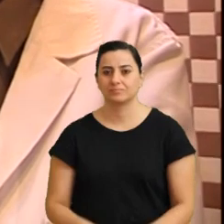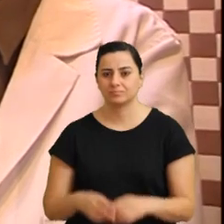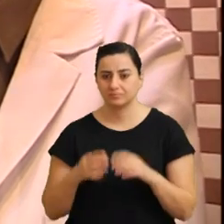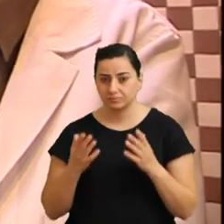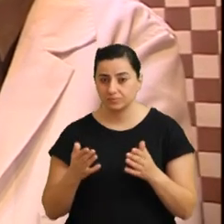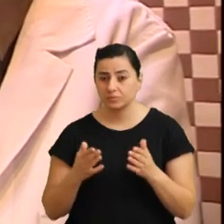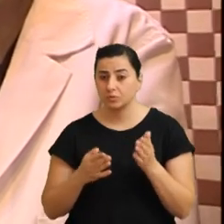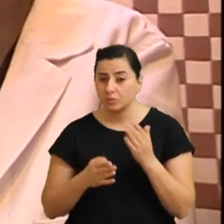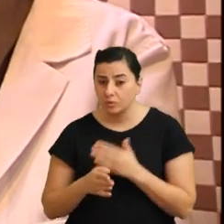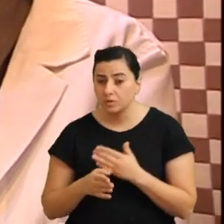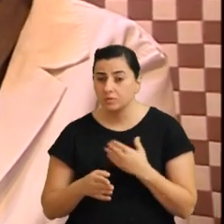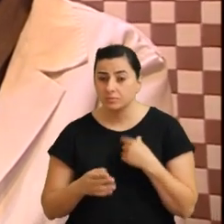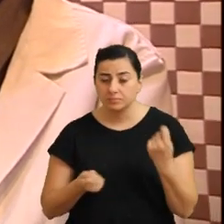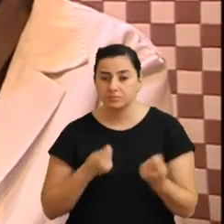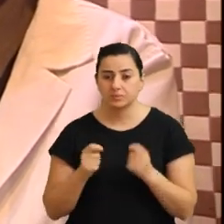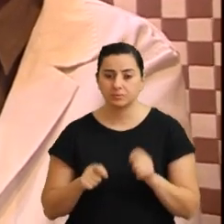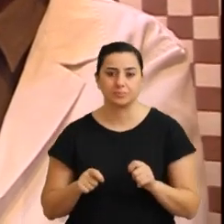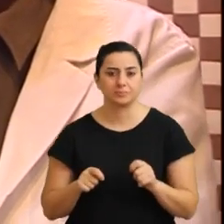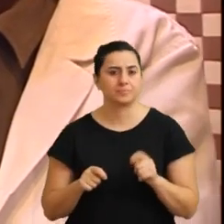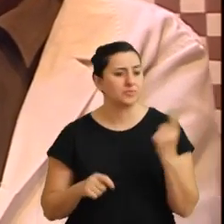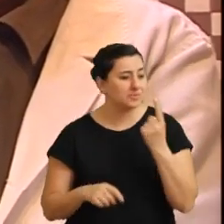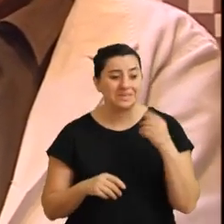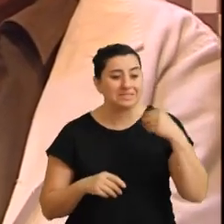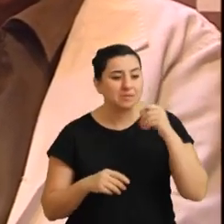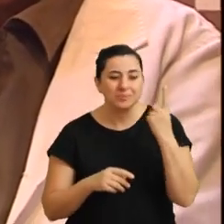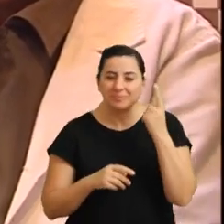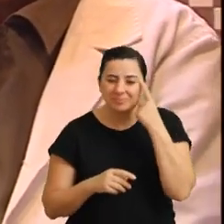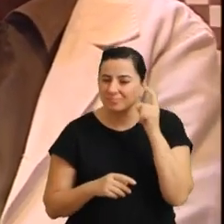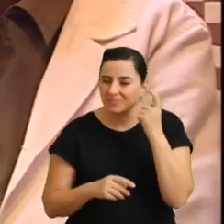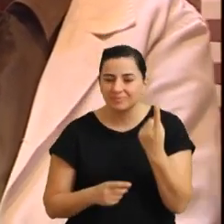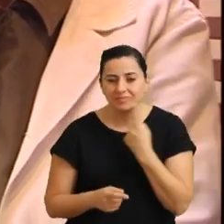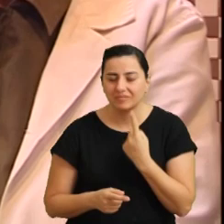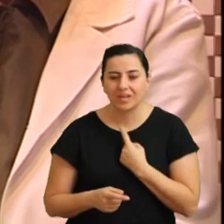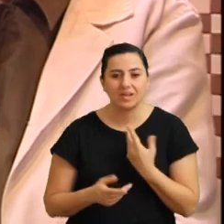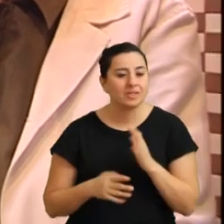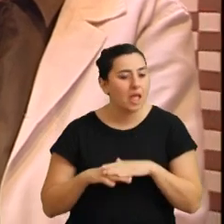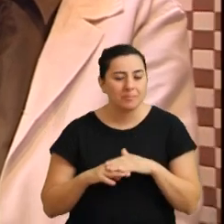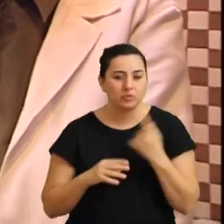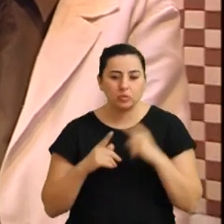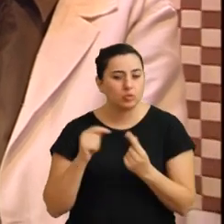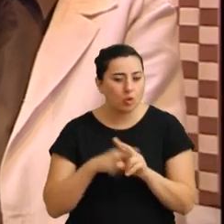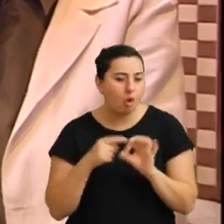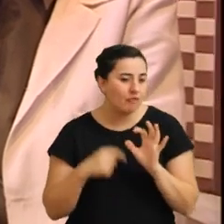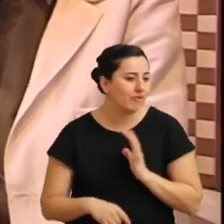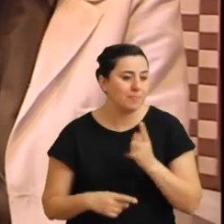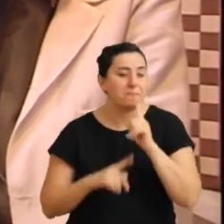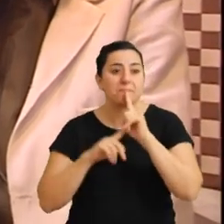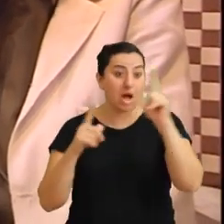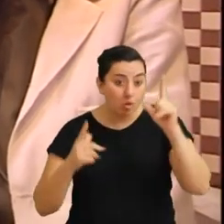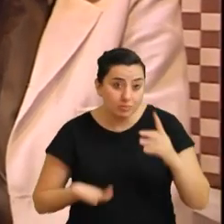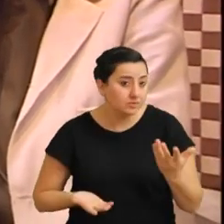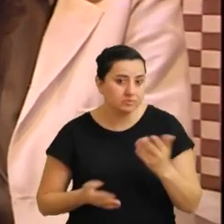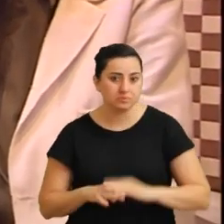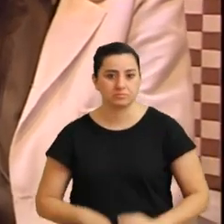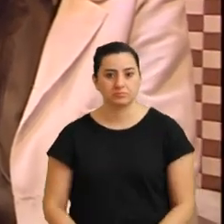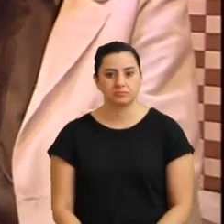Doğan. Yemeklere dahi alıp içiliyor. Peki tüyo var mı? Satışla ilgili bize verebileceğiniz tüyo. Ne yapmalı, ne etmeli? Nasıl bağırıyorsunuz mesela? Manileriniz